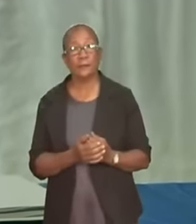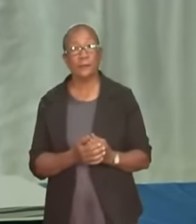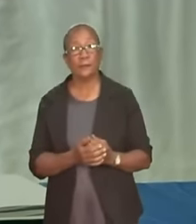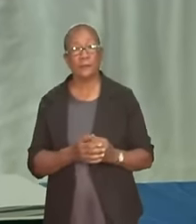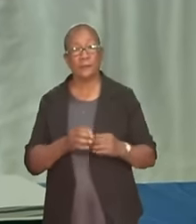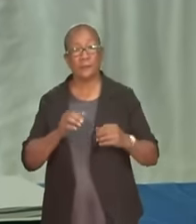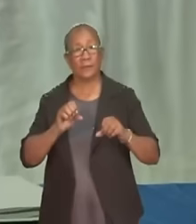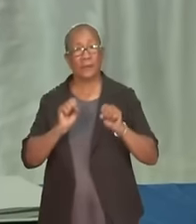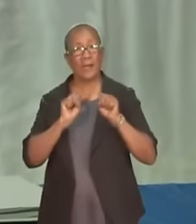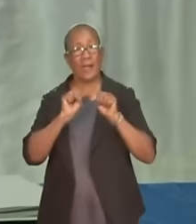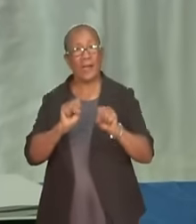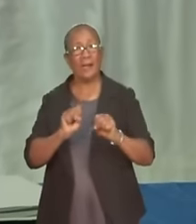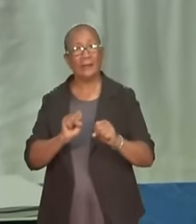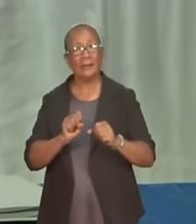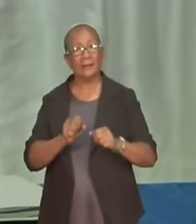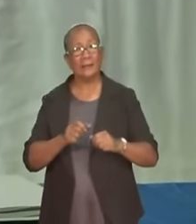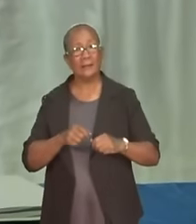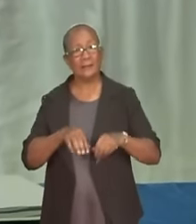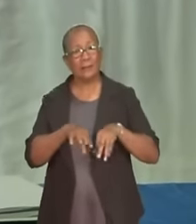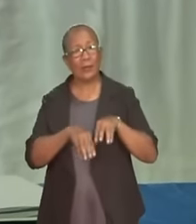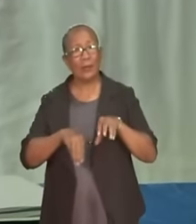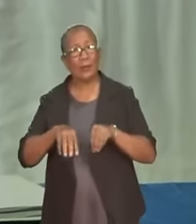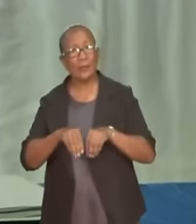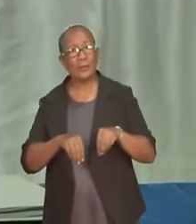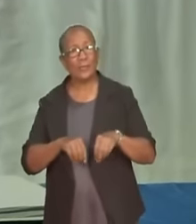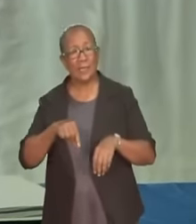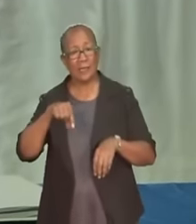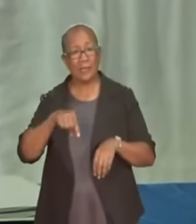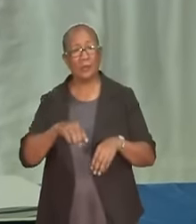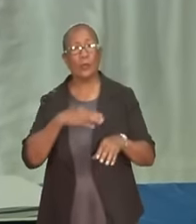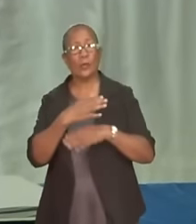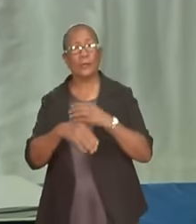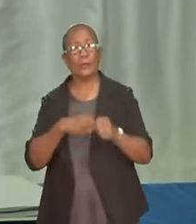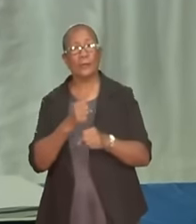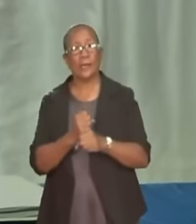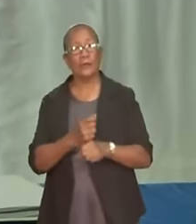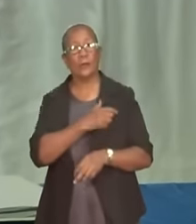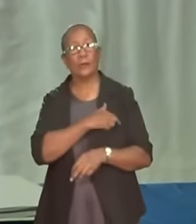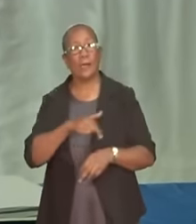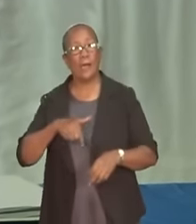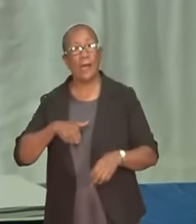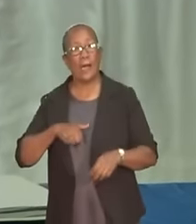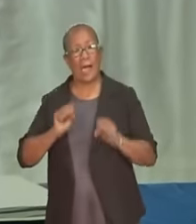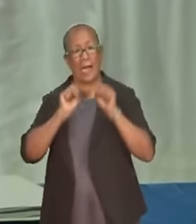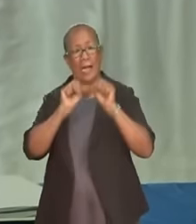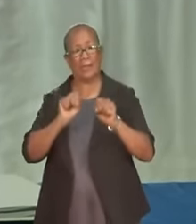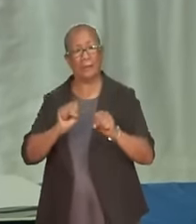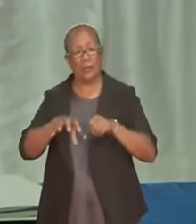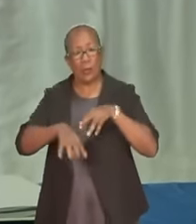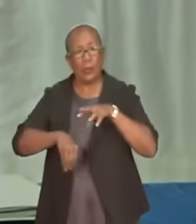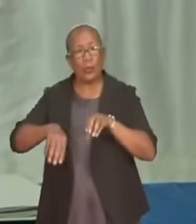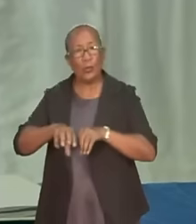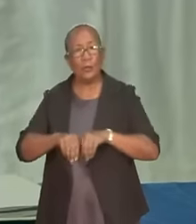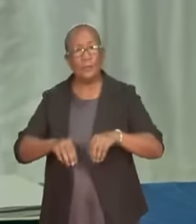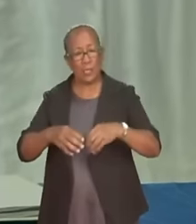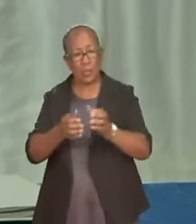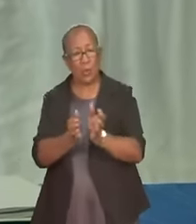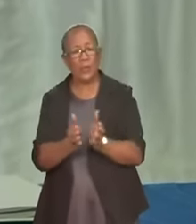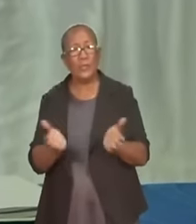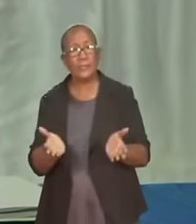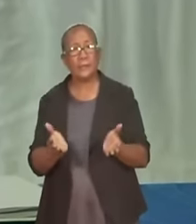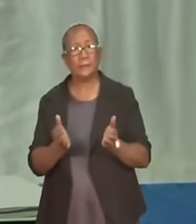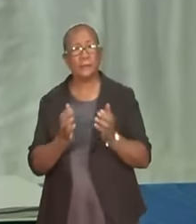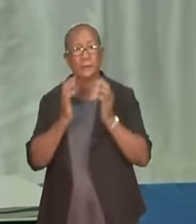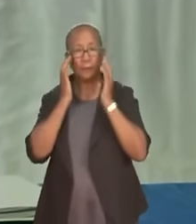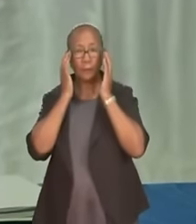anticorruptieprogramma. Dat wordt met name gedaan vanuit de presentiële anticorruptiecommissie onder leiding van mevrouw Rassam, die jaren